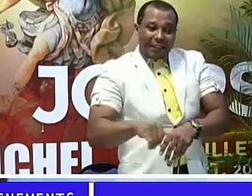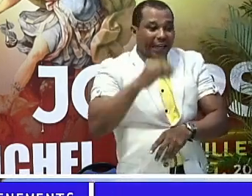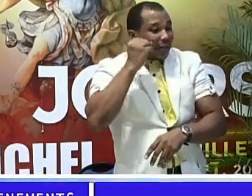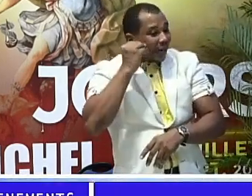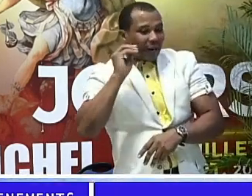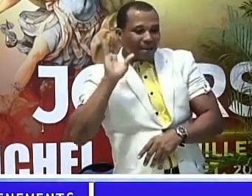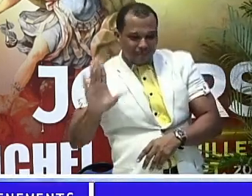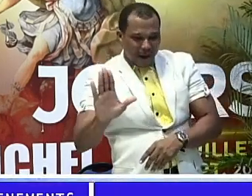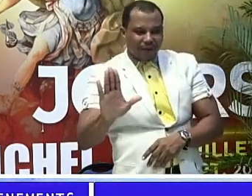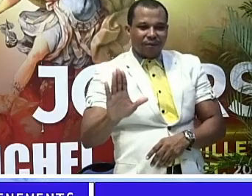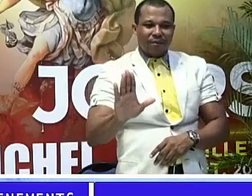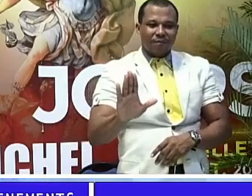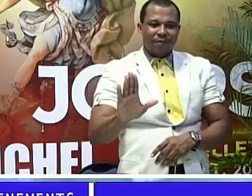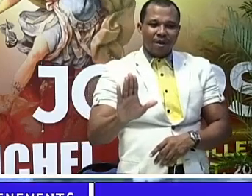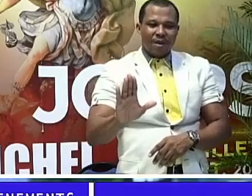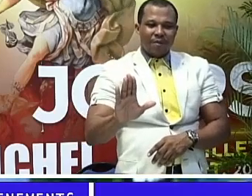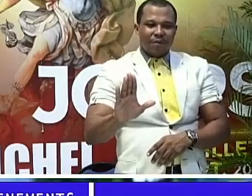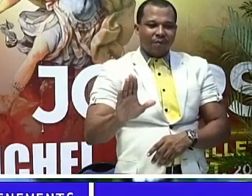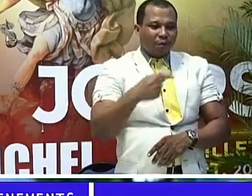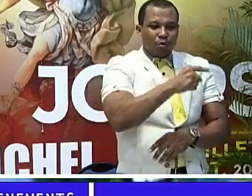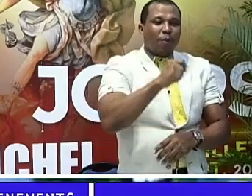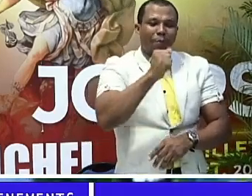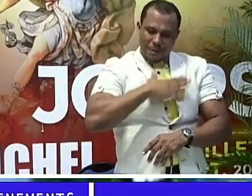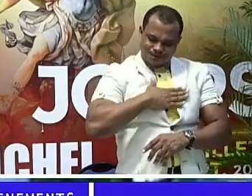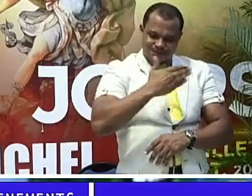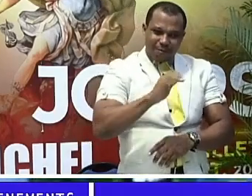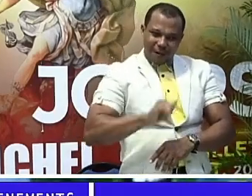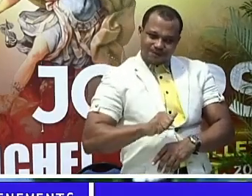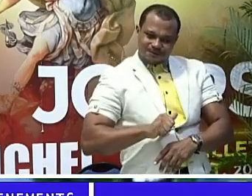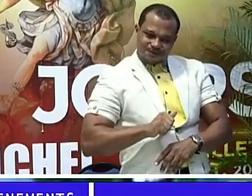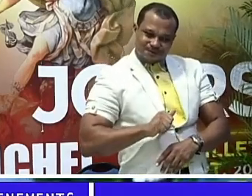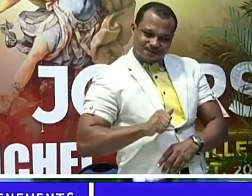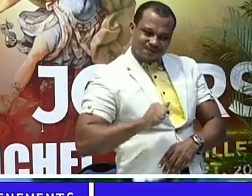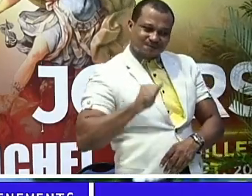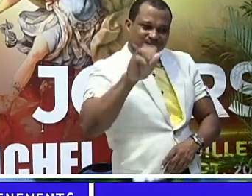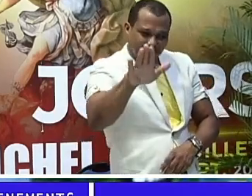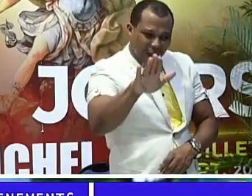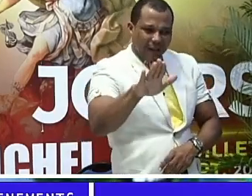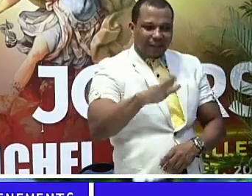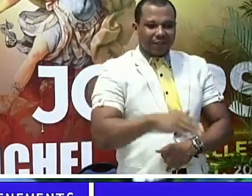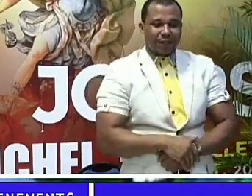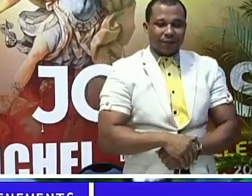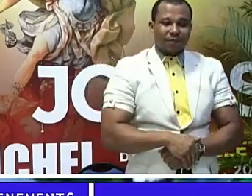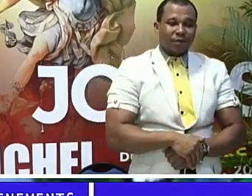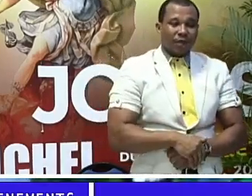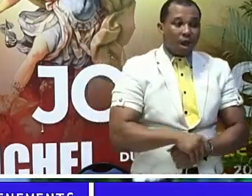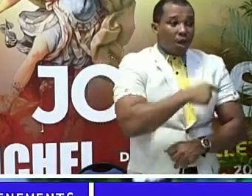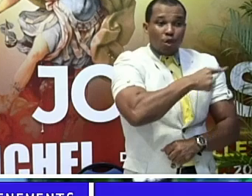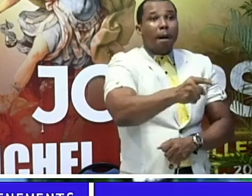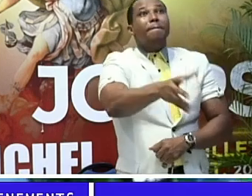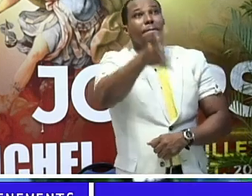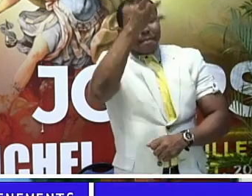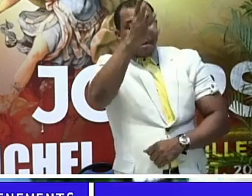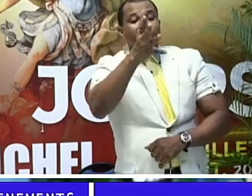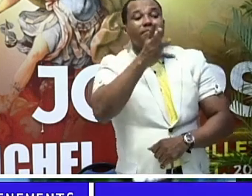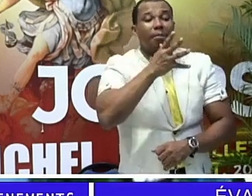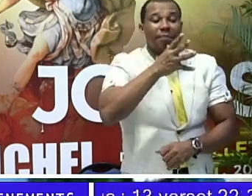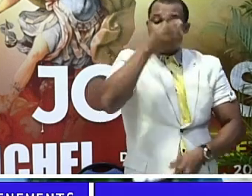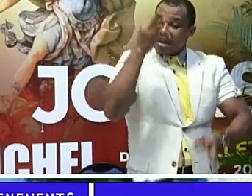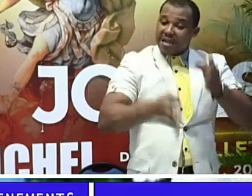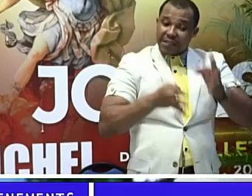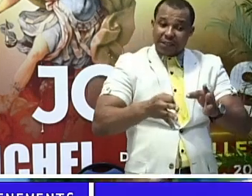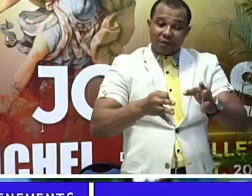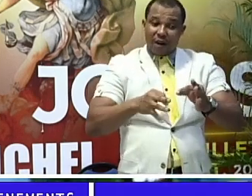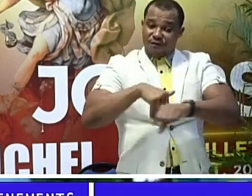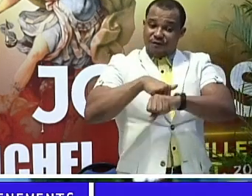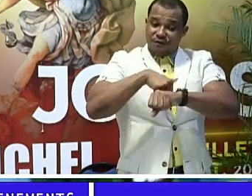tintin. Et nou même maman, papa, si nan voyon ti moun nou tout, al vivon l'autre côté. Faut que nous assurions pour nous